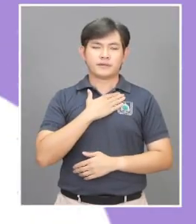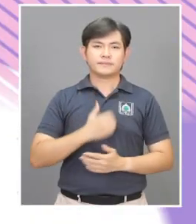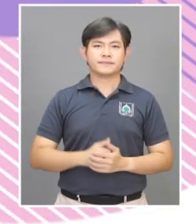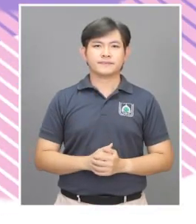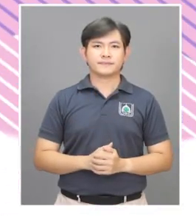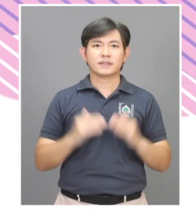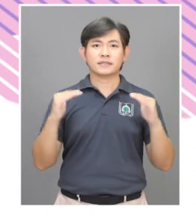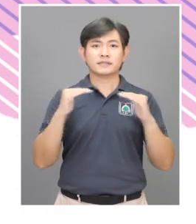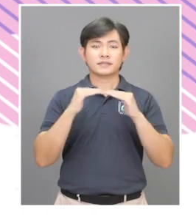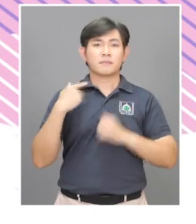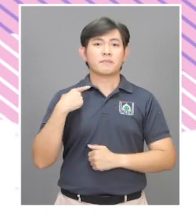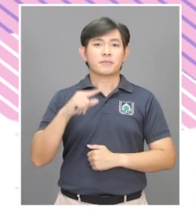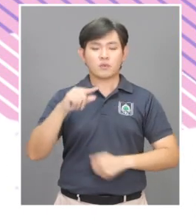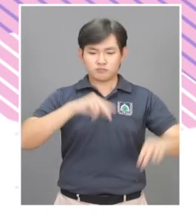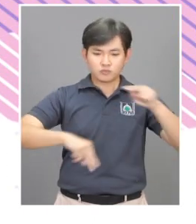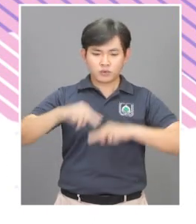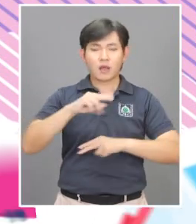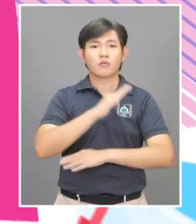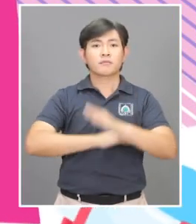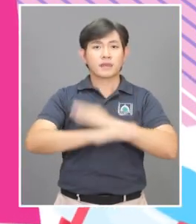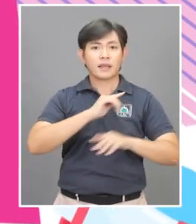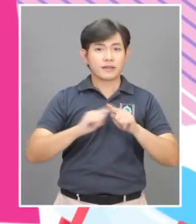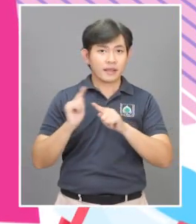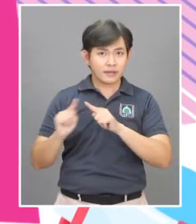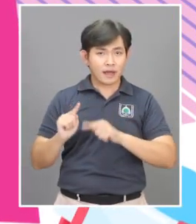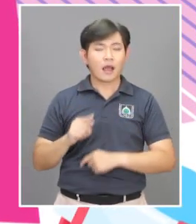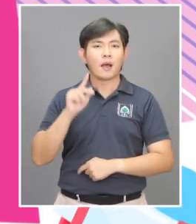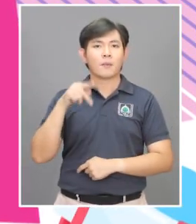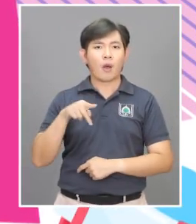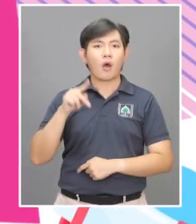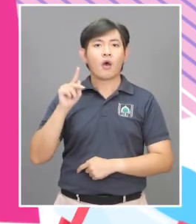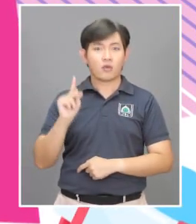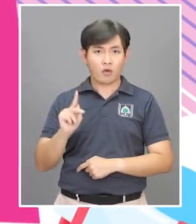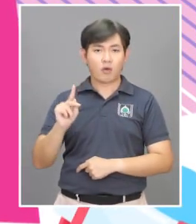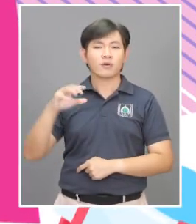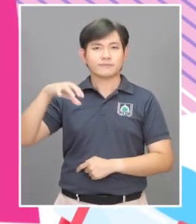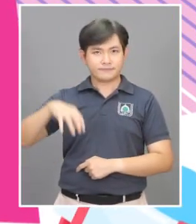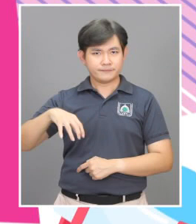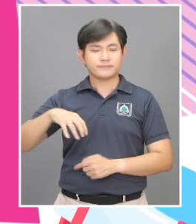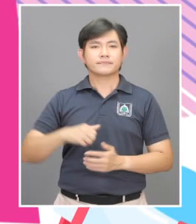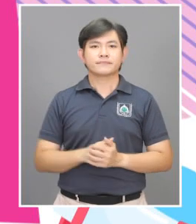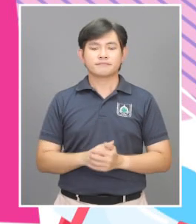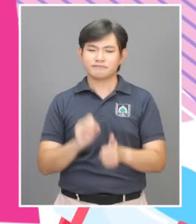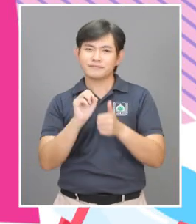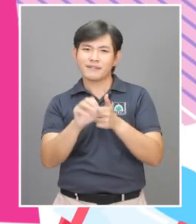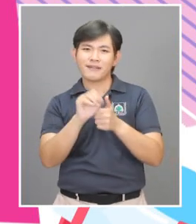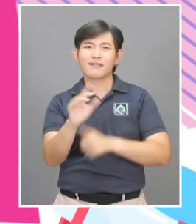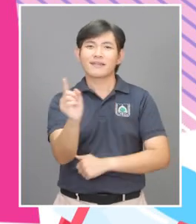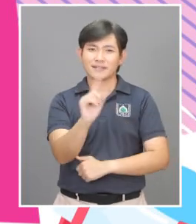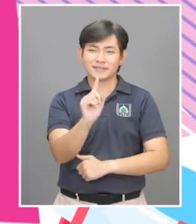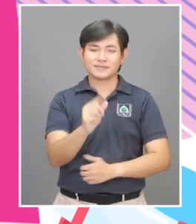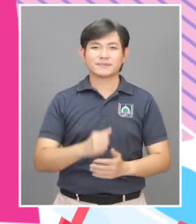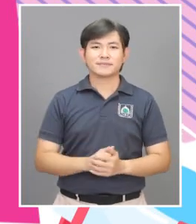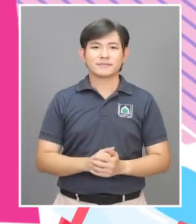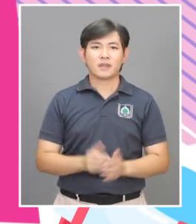ามสิทธิประโยชน์และความคุ้มครองคนพิการโดยกรมส่งเสริมและพัฒนาคุณภาพชีวิตคนพิการคอยให้คำแนะนำค